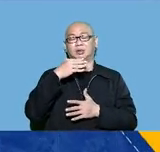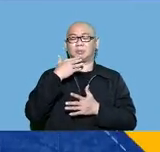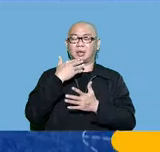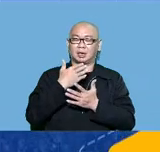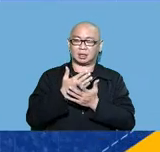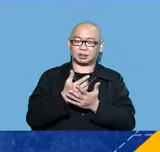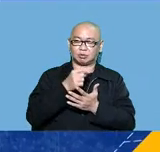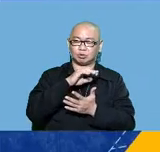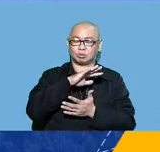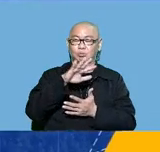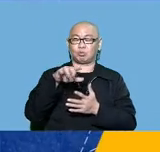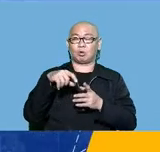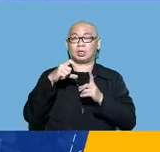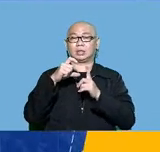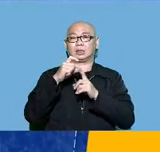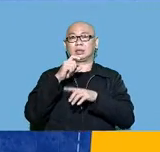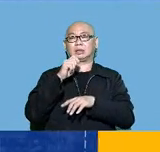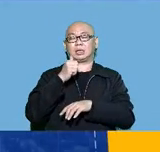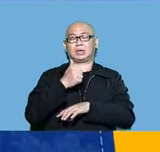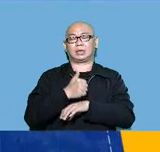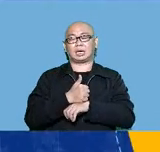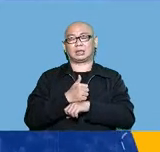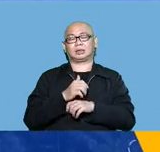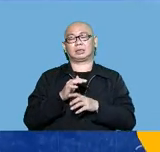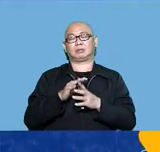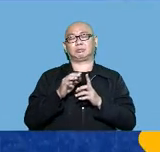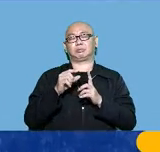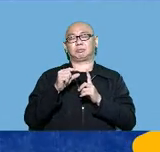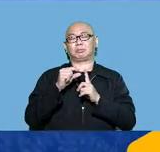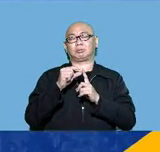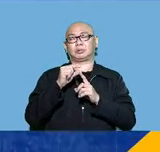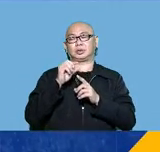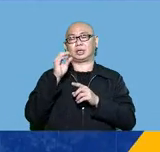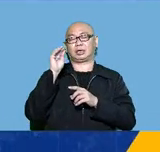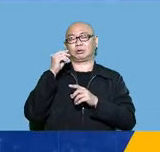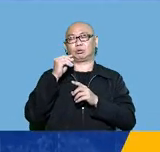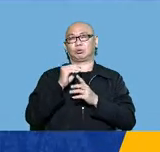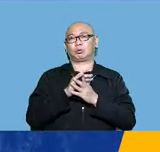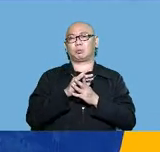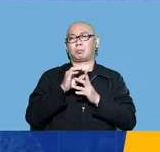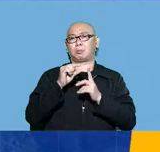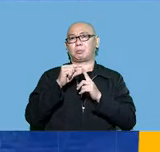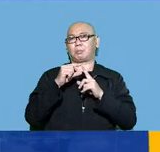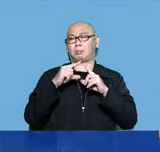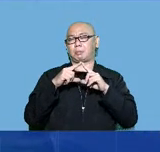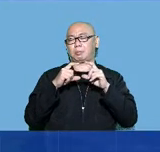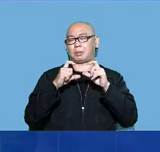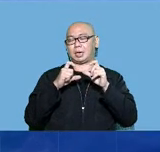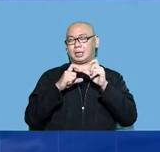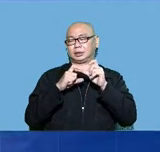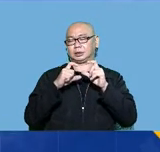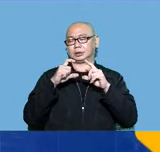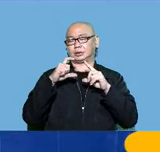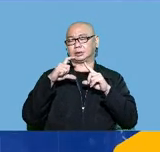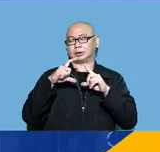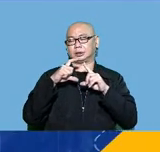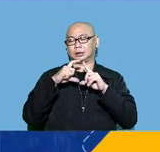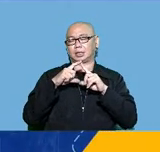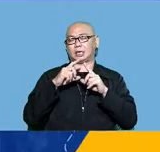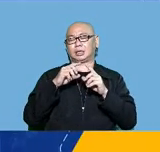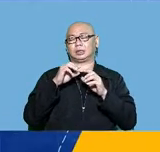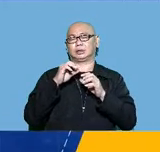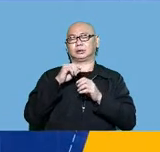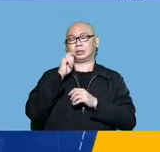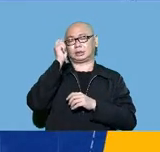kepada seluruh dekan dan direktur pasca sarjana yang ada di lingkungan Universitas Negeri Semarang, khususnya